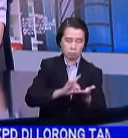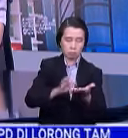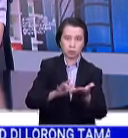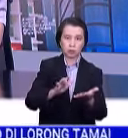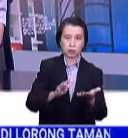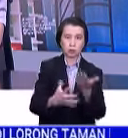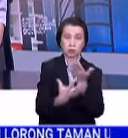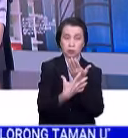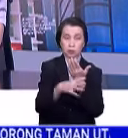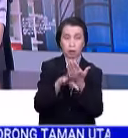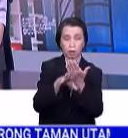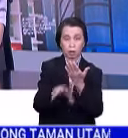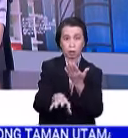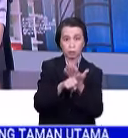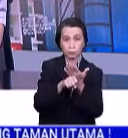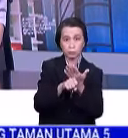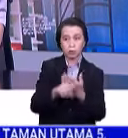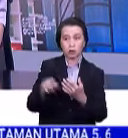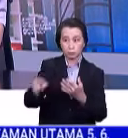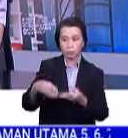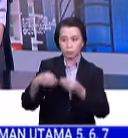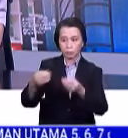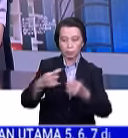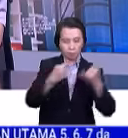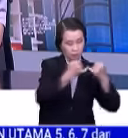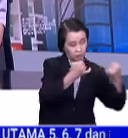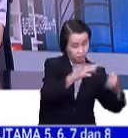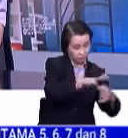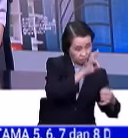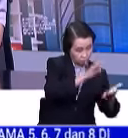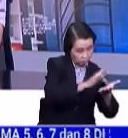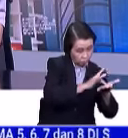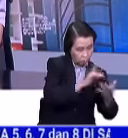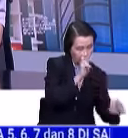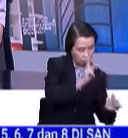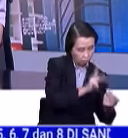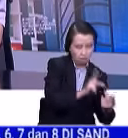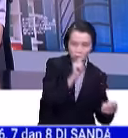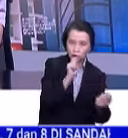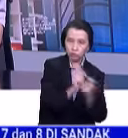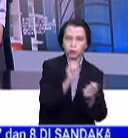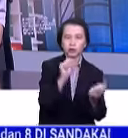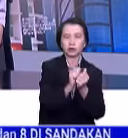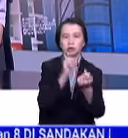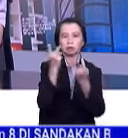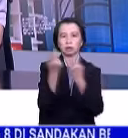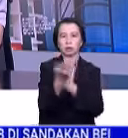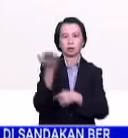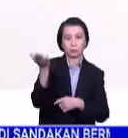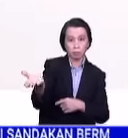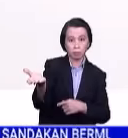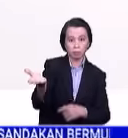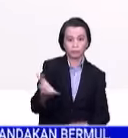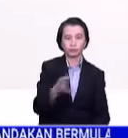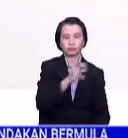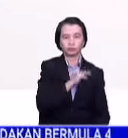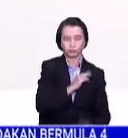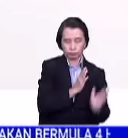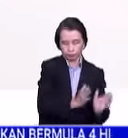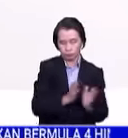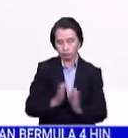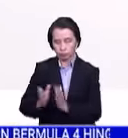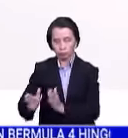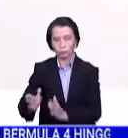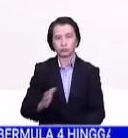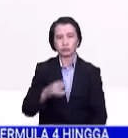MySejahtera. Ini bagi membolehkan mereka diberi jenis vaksin tertentu sesuai dengan keadaan mereka. Menteri Penyelaras Program